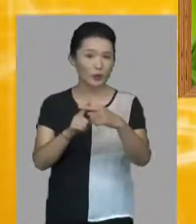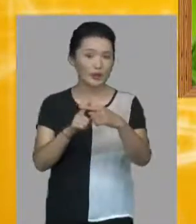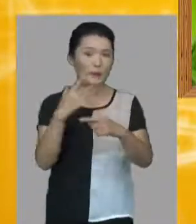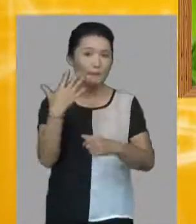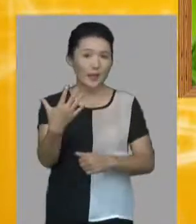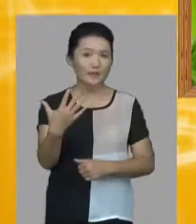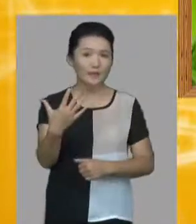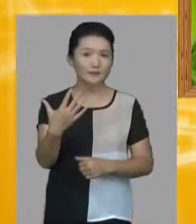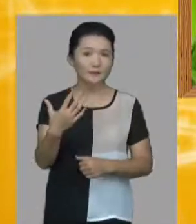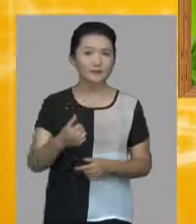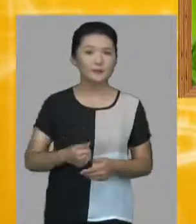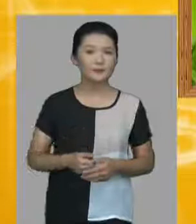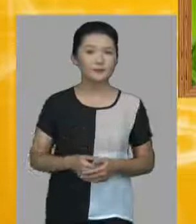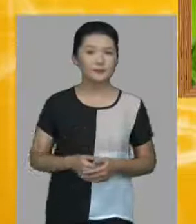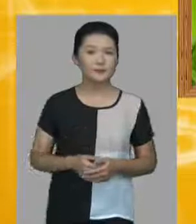20 плюс 5.